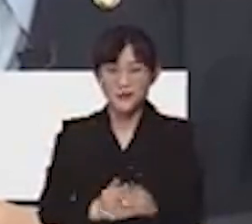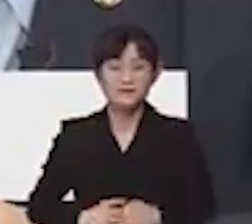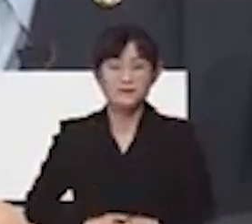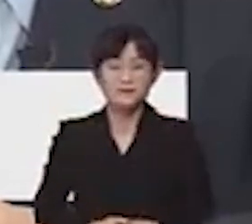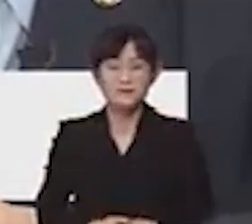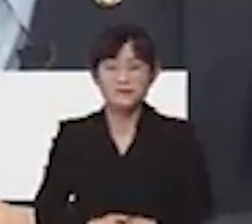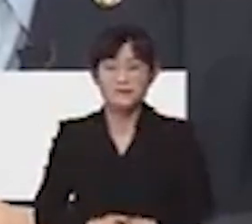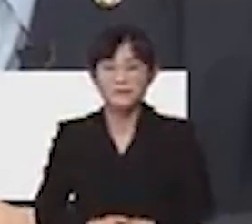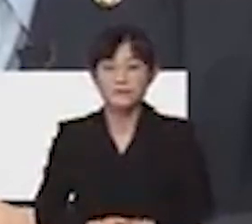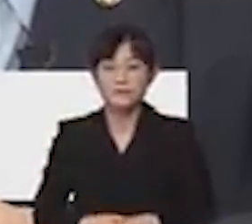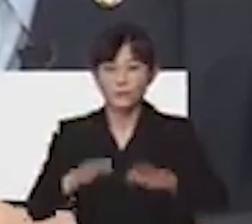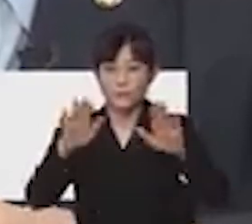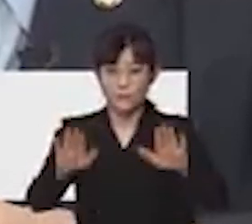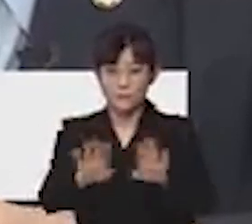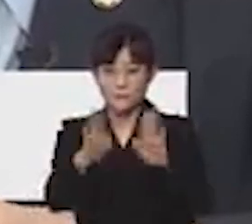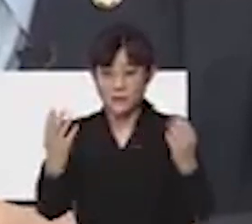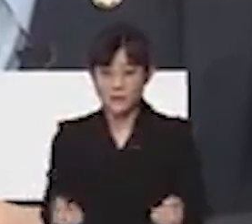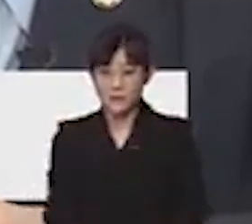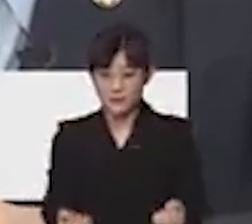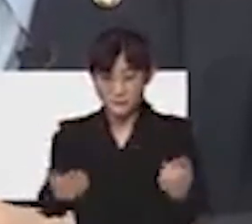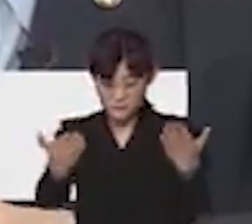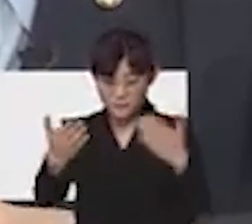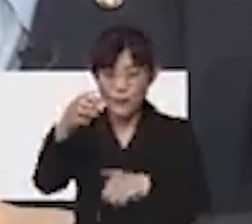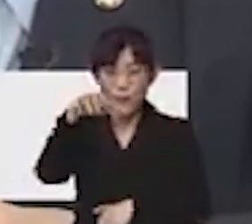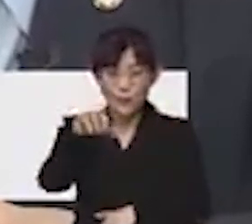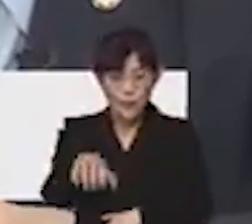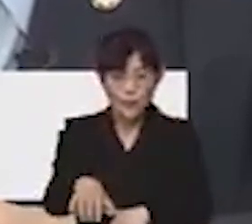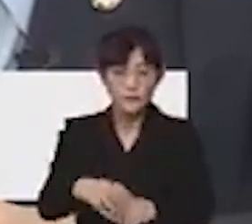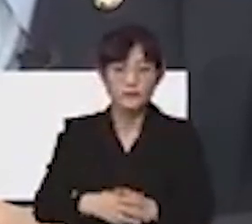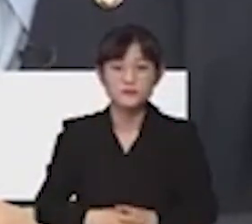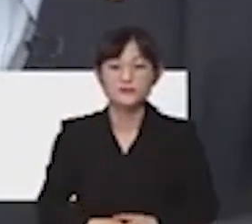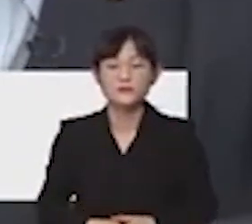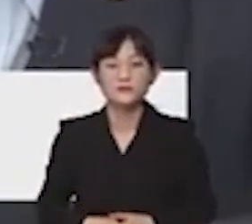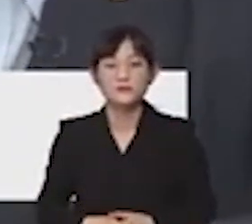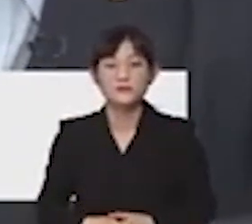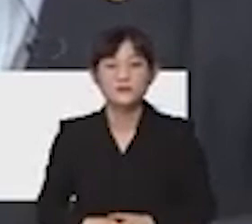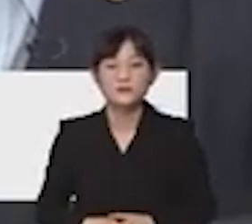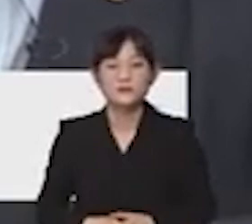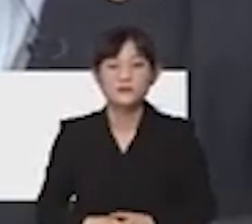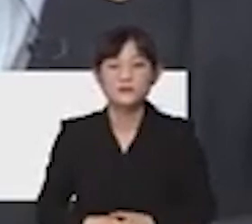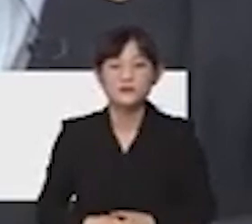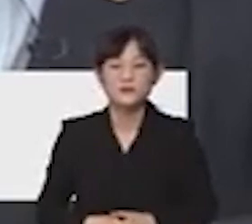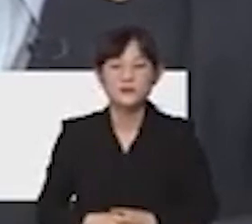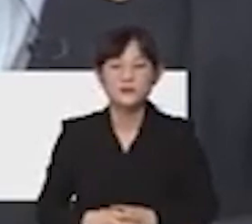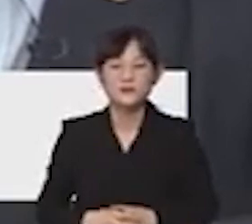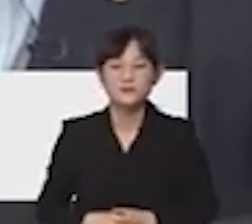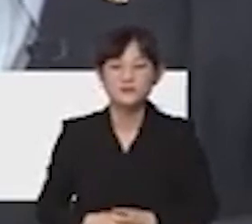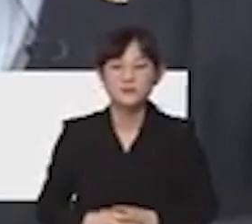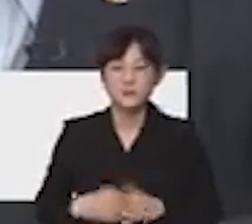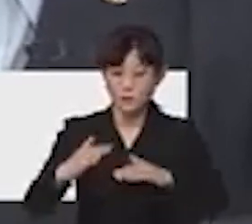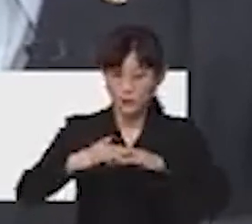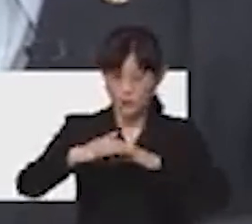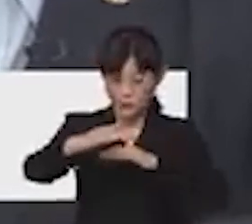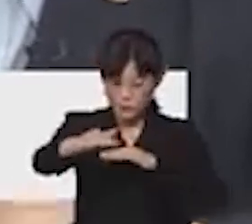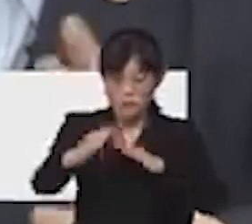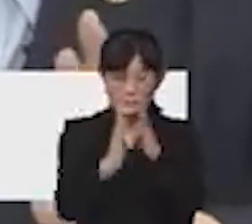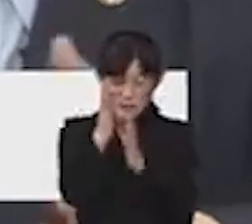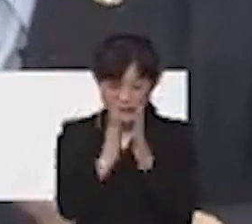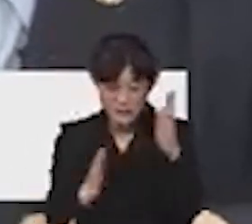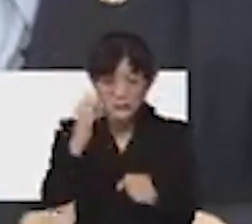생각합니다. 그리고 오늘 개막식이 열리는 그린 아일랜드라는 그 예산을 편성하게